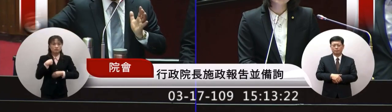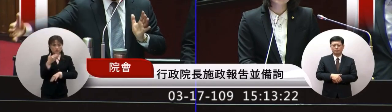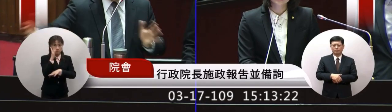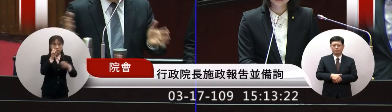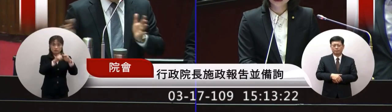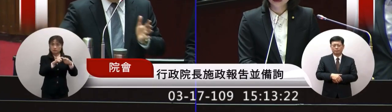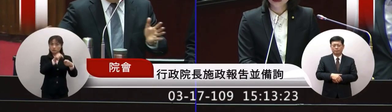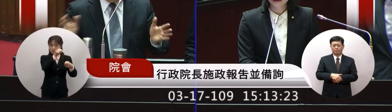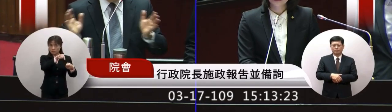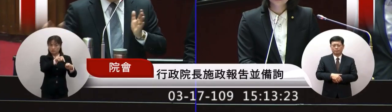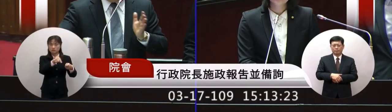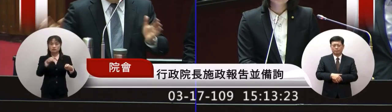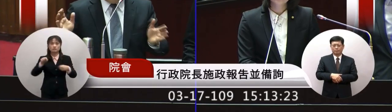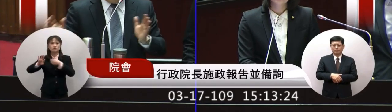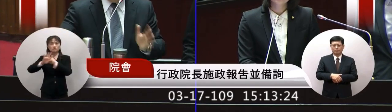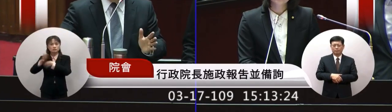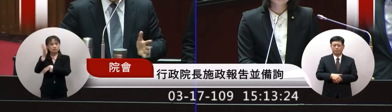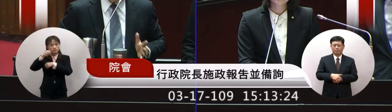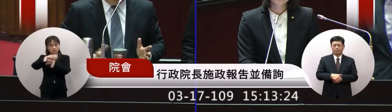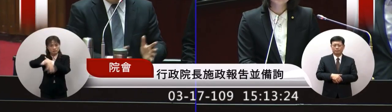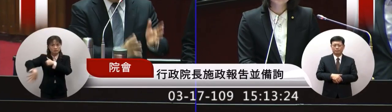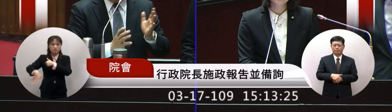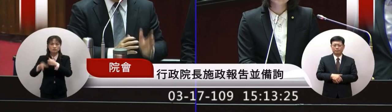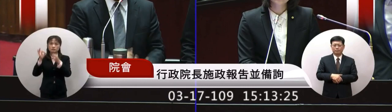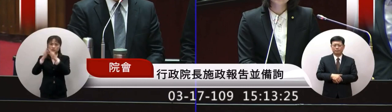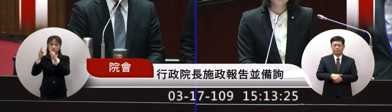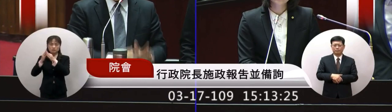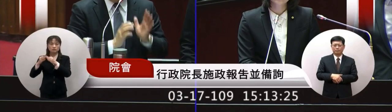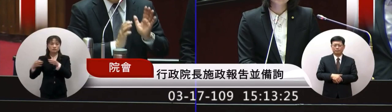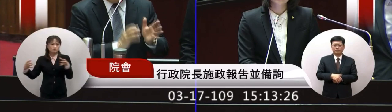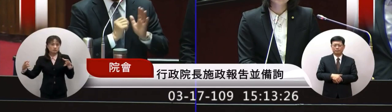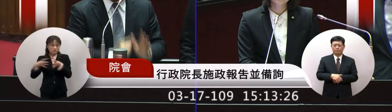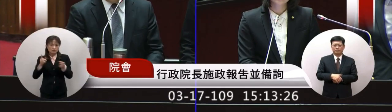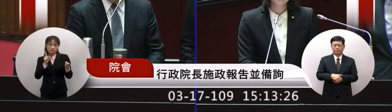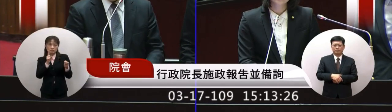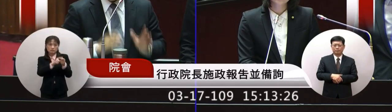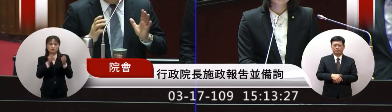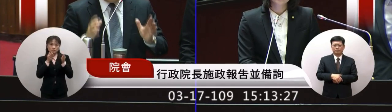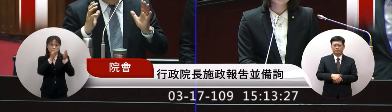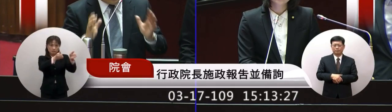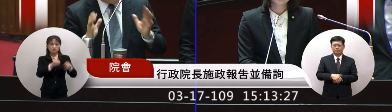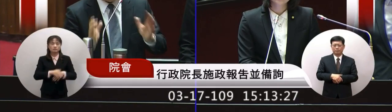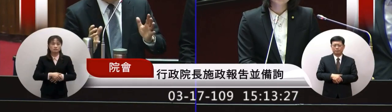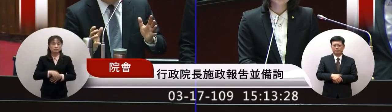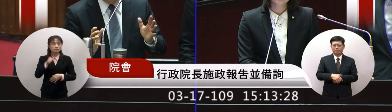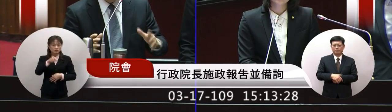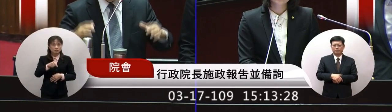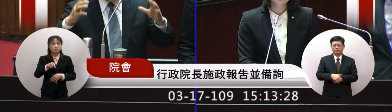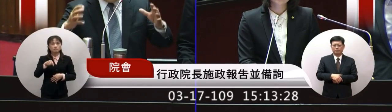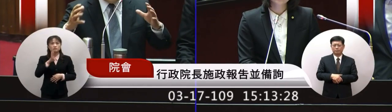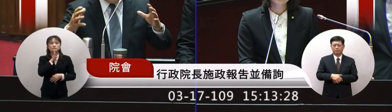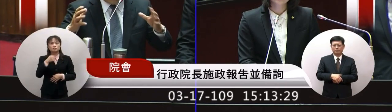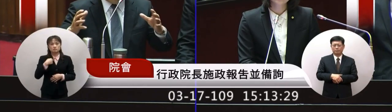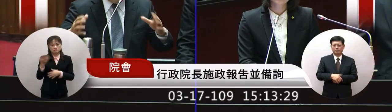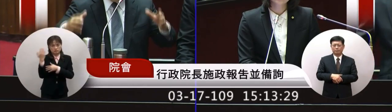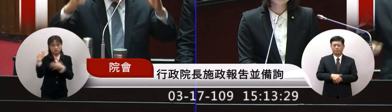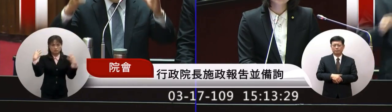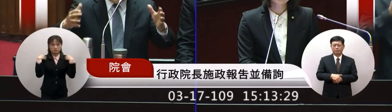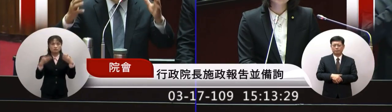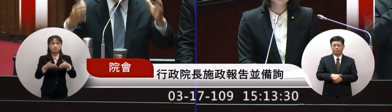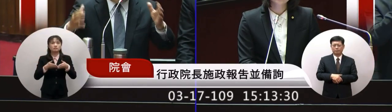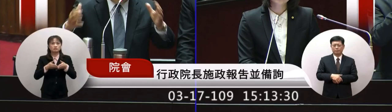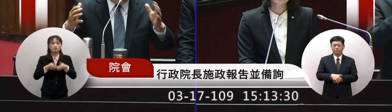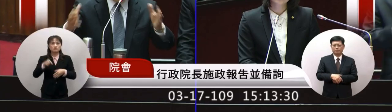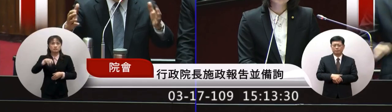标，相关部会相关行库往这一方面走，往这边推，这样才像个政府，这才是叫做